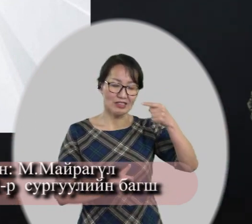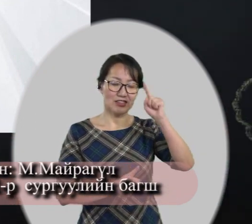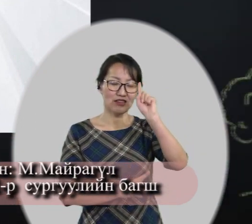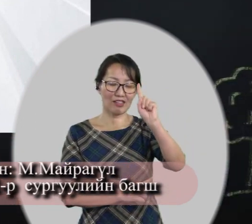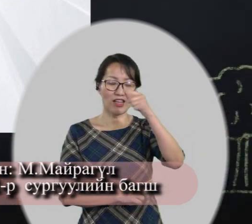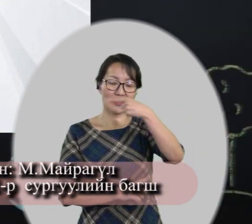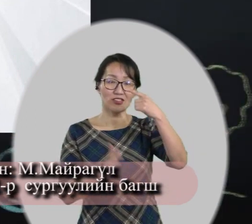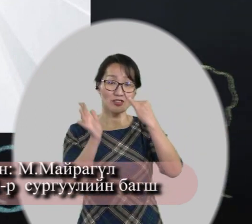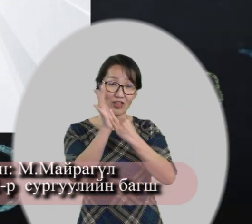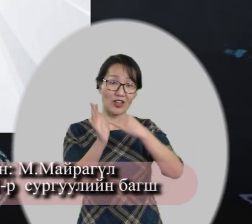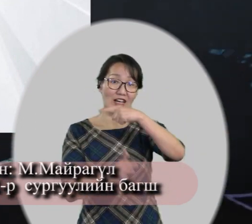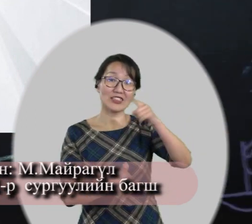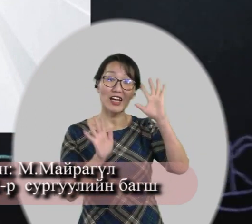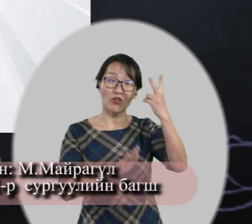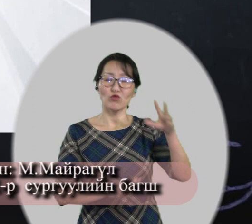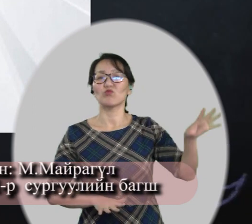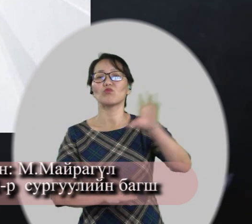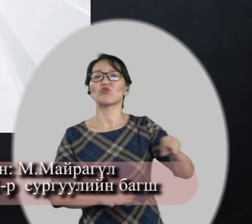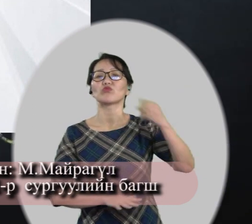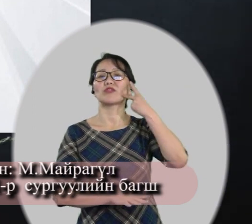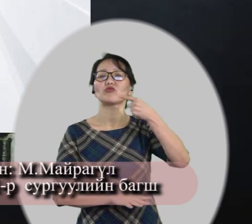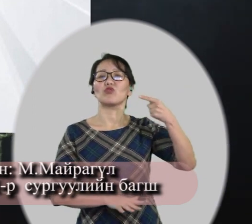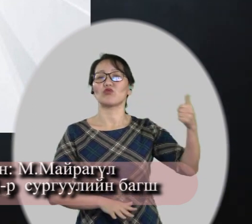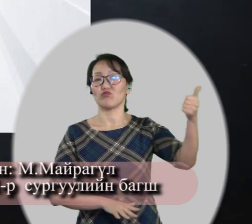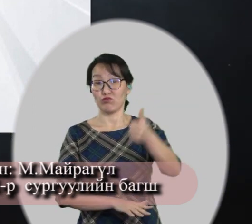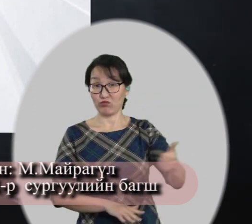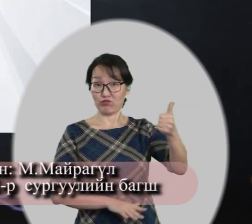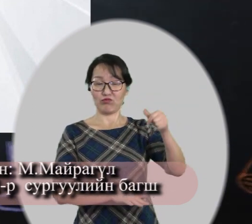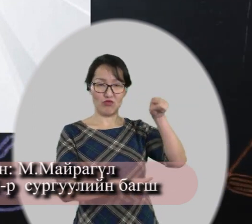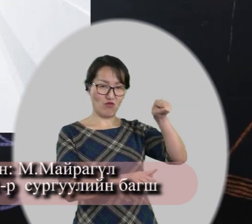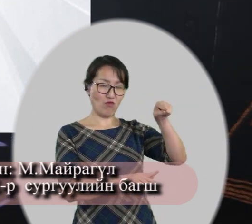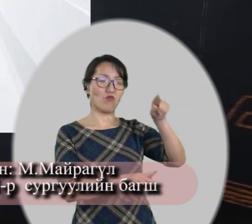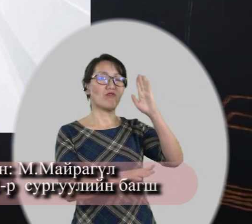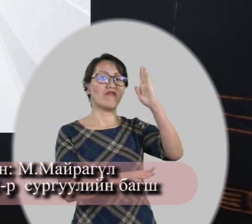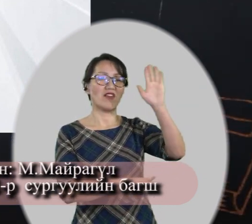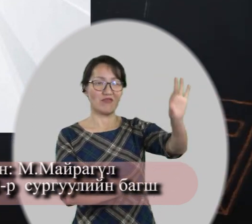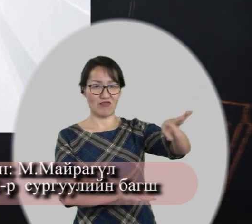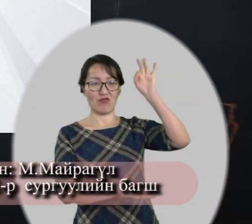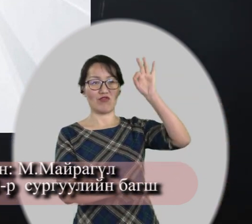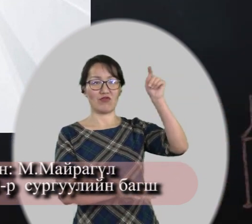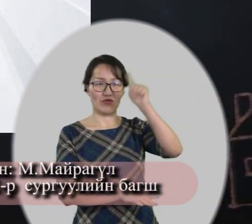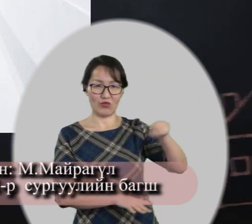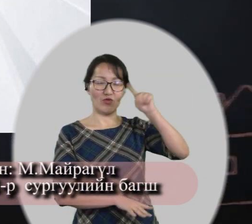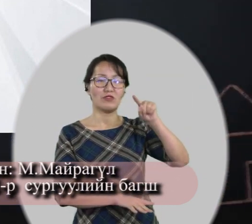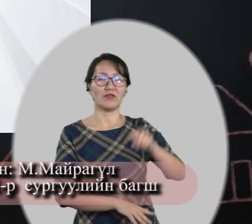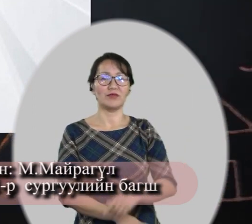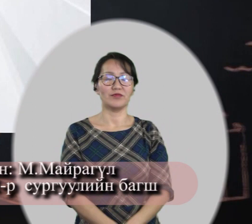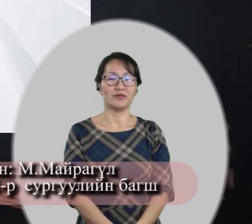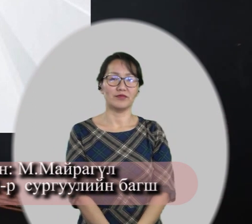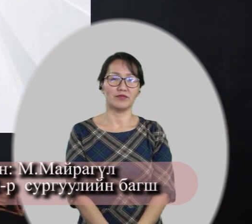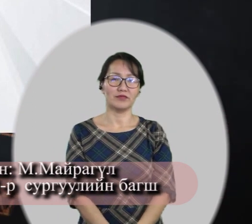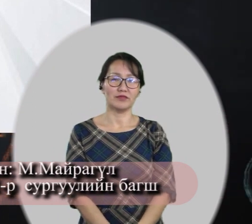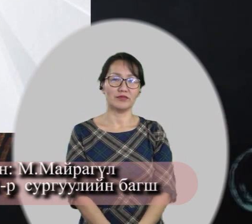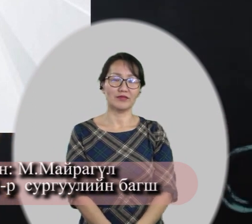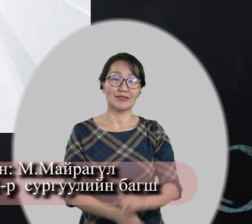А Б бөлігі яғни осы есептің дұрыс жауап екен. Б Барлығы да бұл нұсқадағы теріс